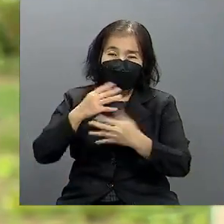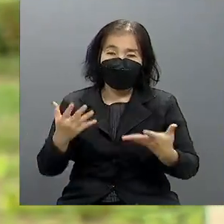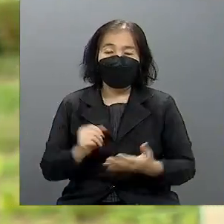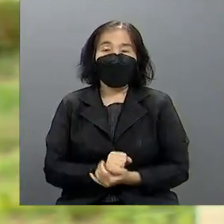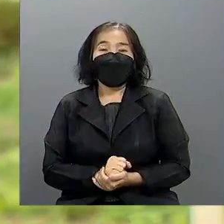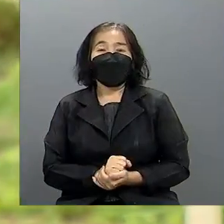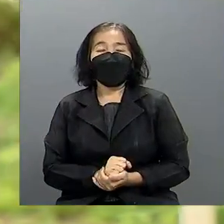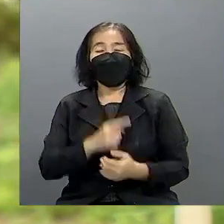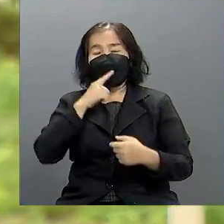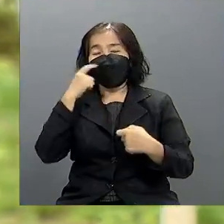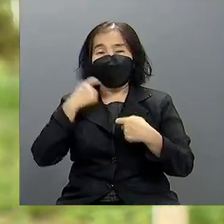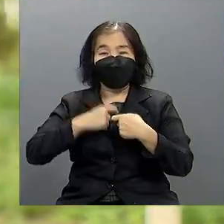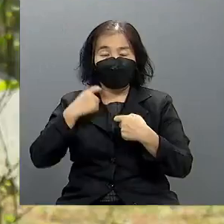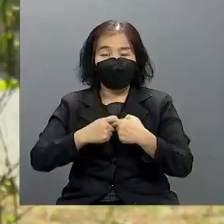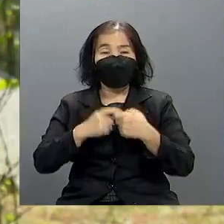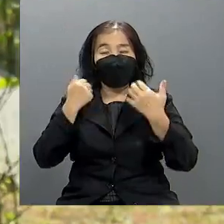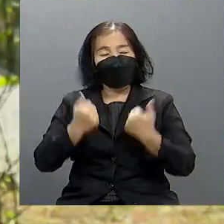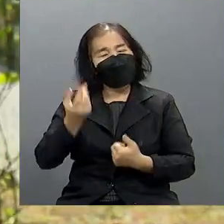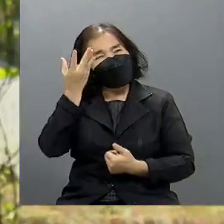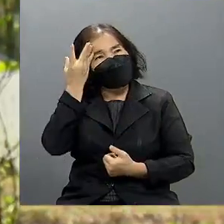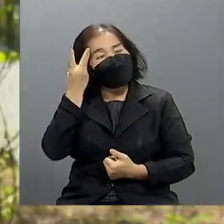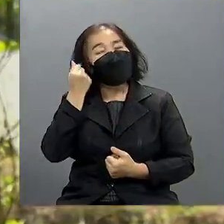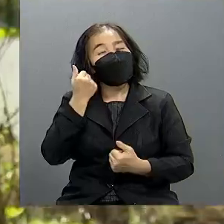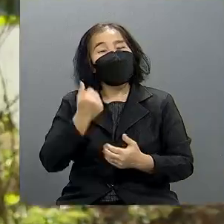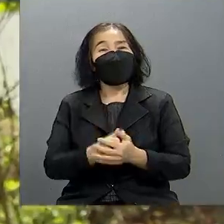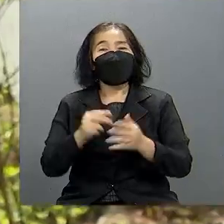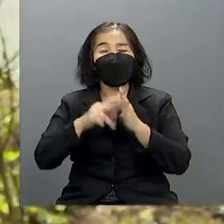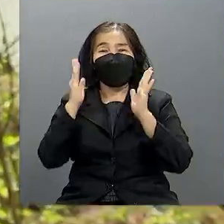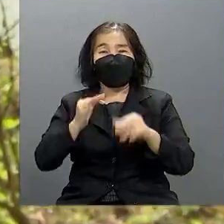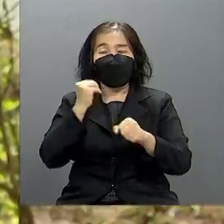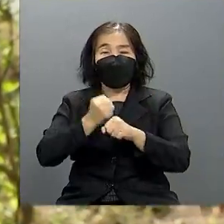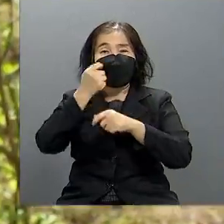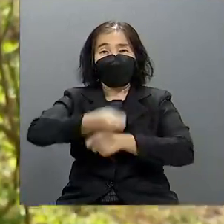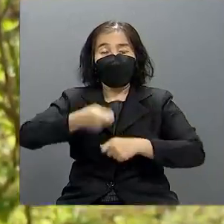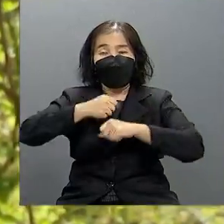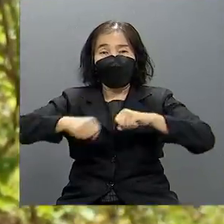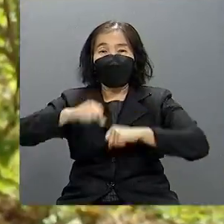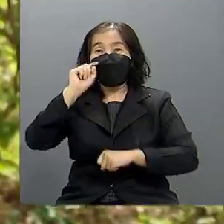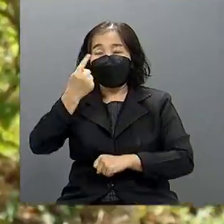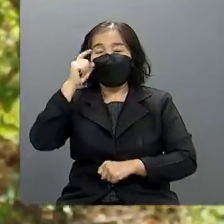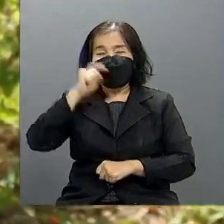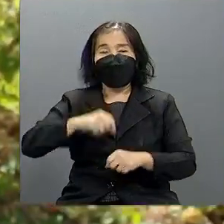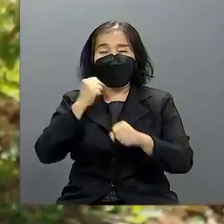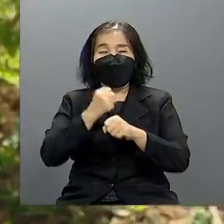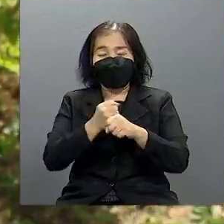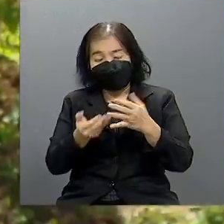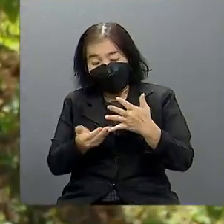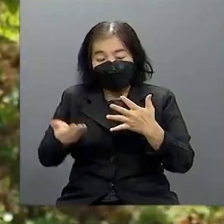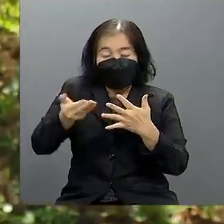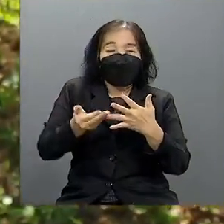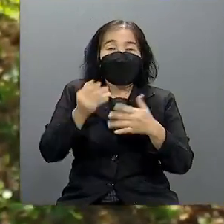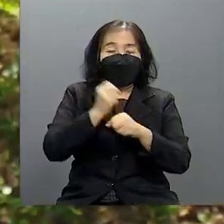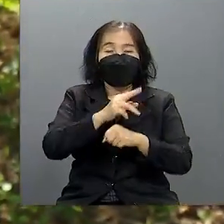คราวนี้เขาก็เลยมองเล็งเห็นว่าเกษตรกรรุ่นใหม่เนี่ยสามารถยกระดับ เรื่องเกษตรเรื่องนวัตกรรมได้เริ่มประ